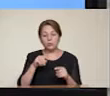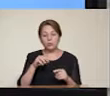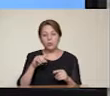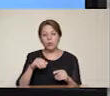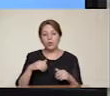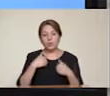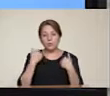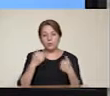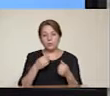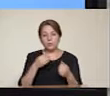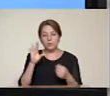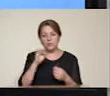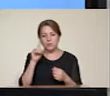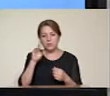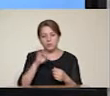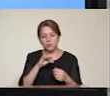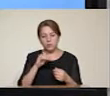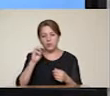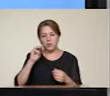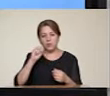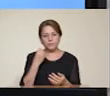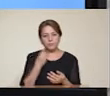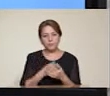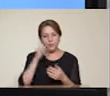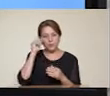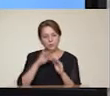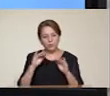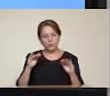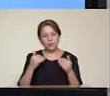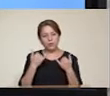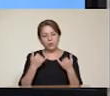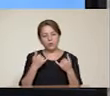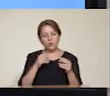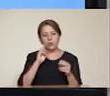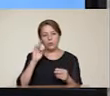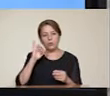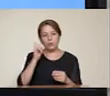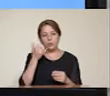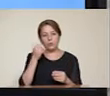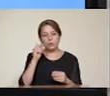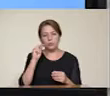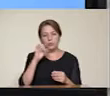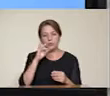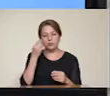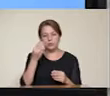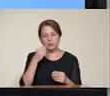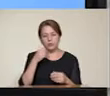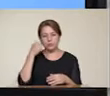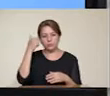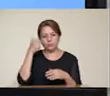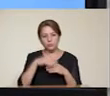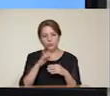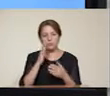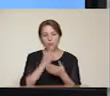bu trayektoriya ekan. Aziz o'quvchilar, ana endi ko'chish deb ataladigan tushunchamiz mavjud. Ko'chish